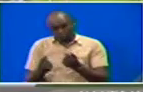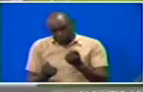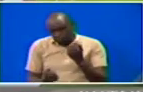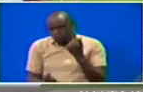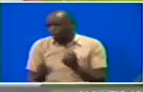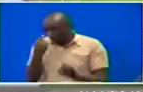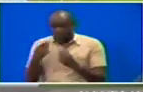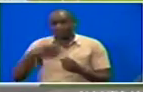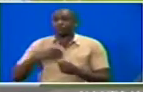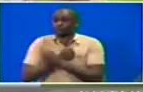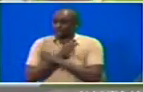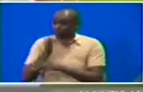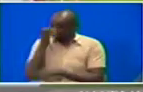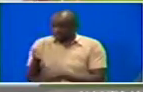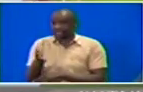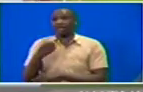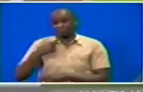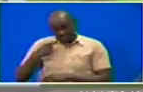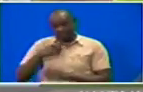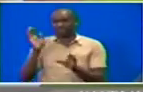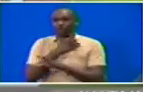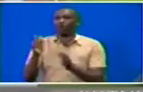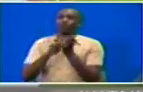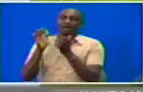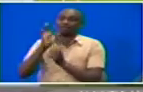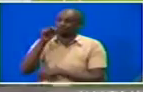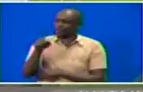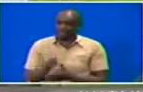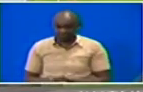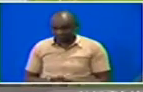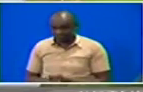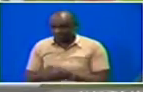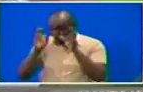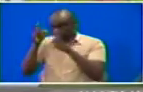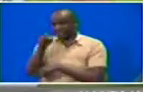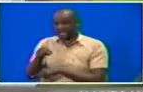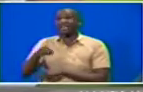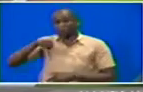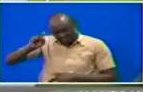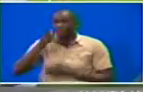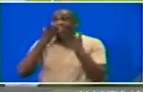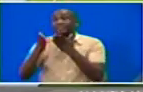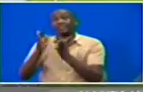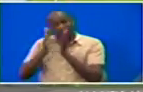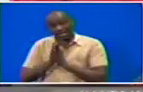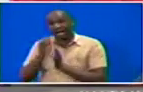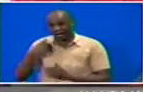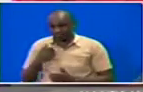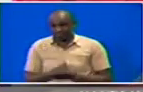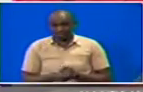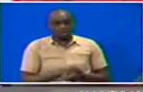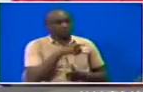watu. Atafanya hivyo, na ndivyo nikaimba Mungu wangu ni Mungu wa Biblia. Kwa sababu anajibu. Una albums